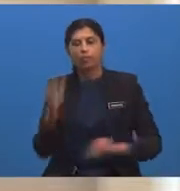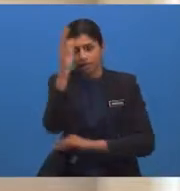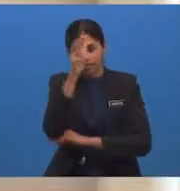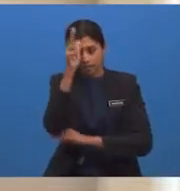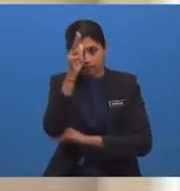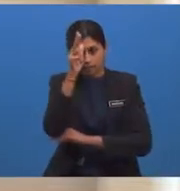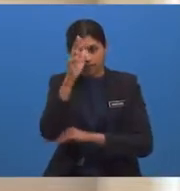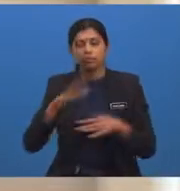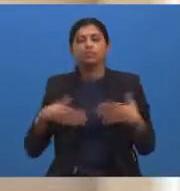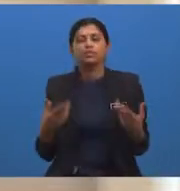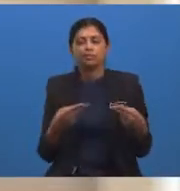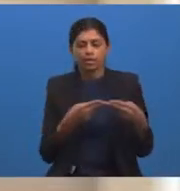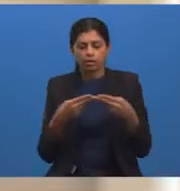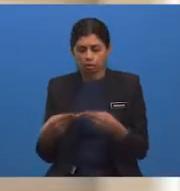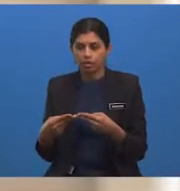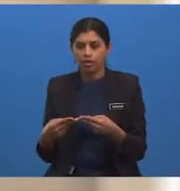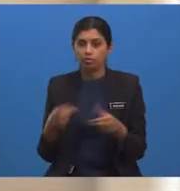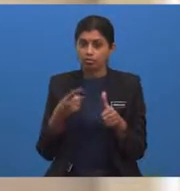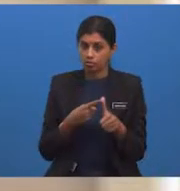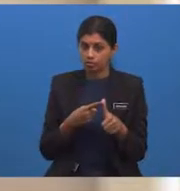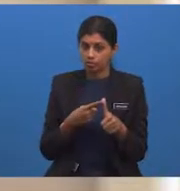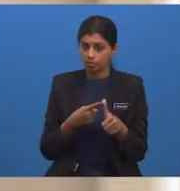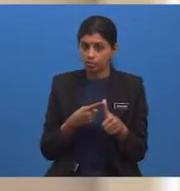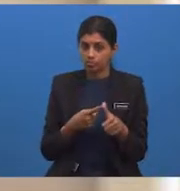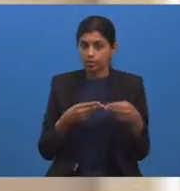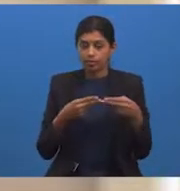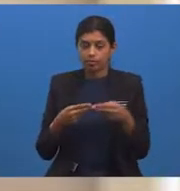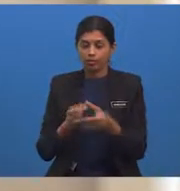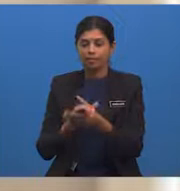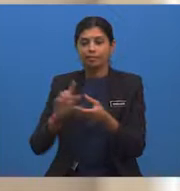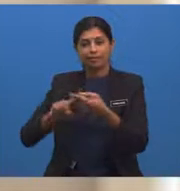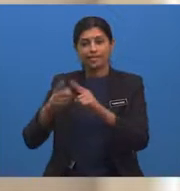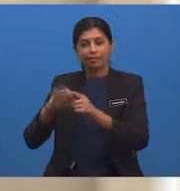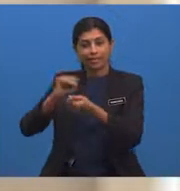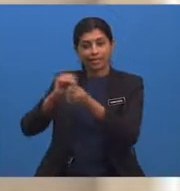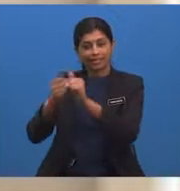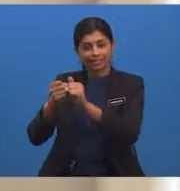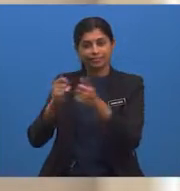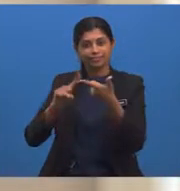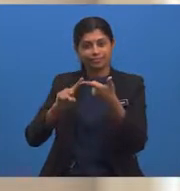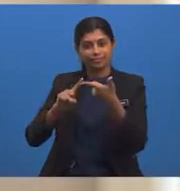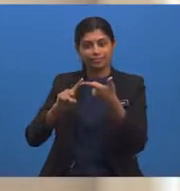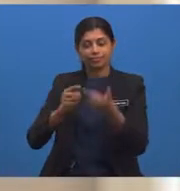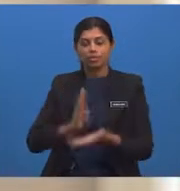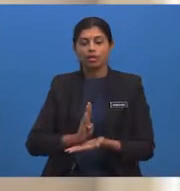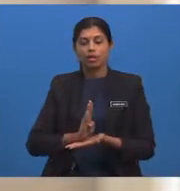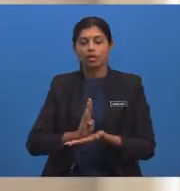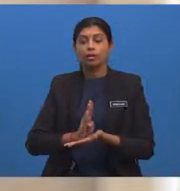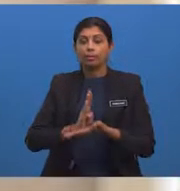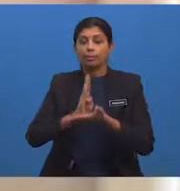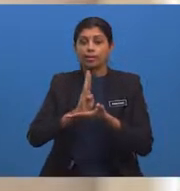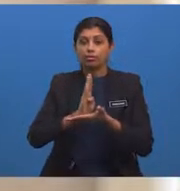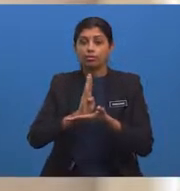tiga bentuk hubungan diplomatik, iaitu A. Hubungan persahabatan, B. Bantuan